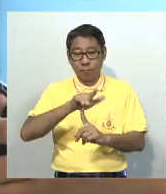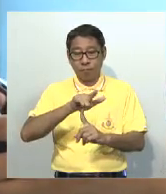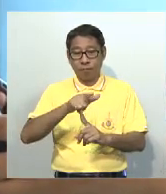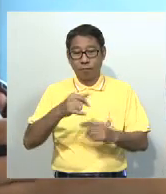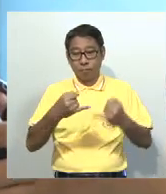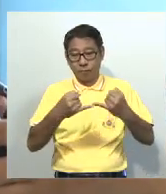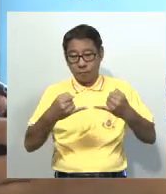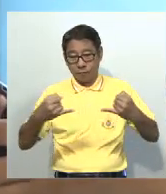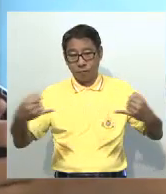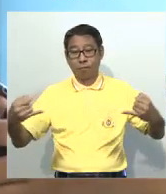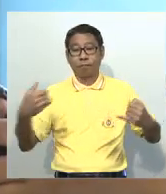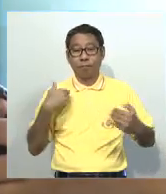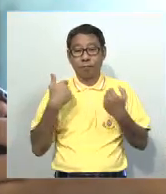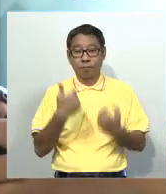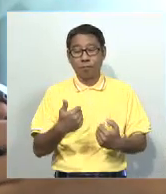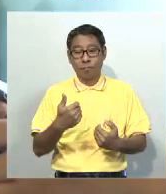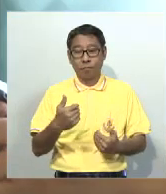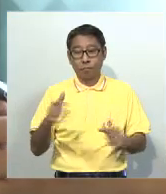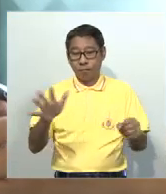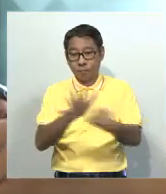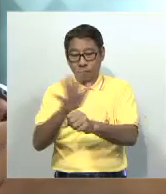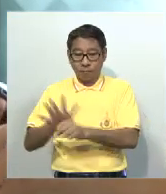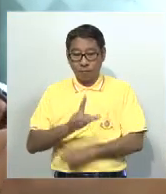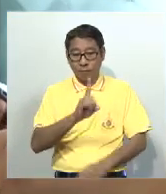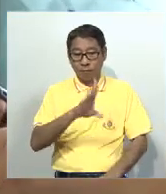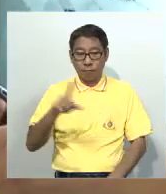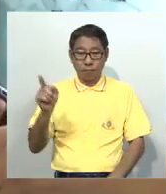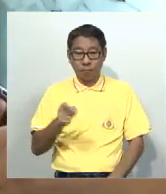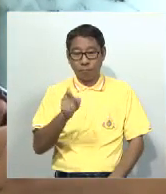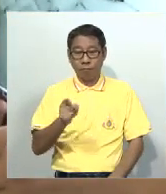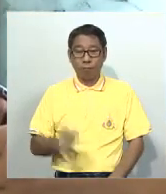ติกนะครับก็คิดว่าสมบูรณ์ 100%